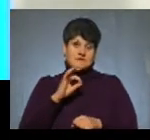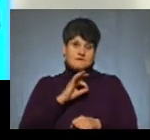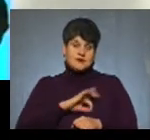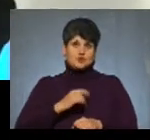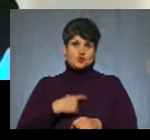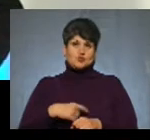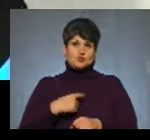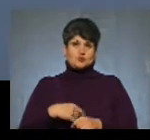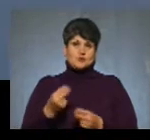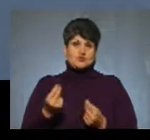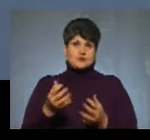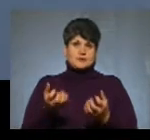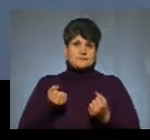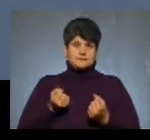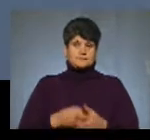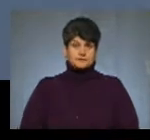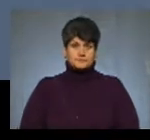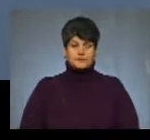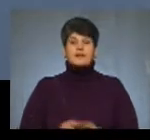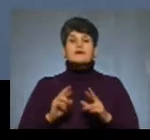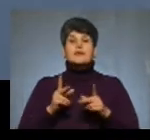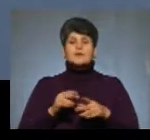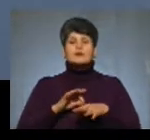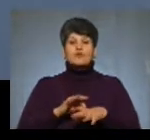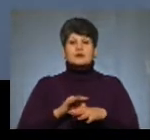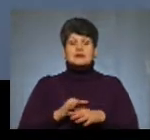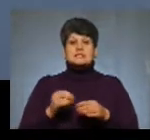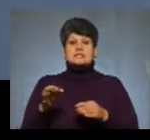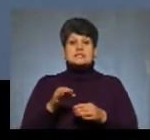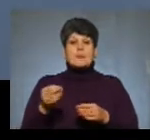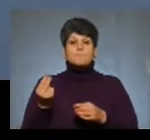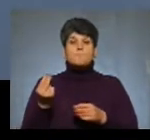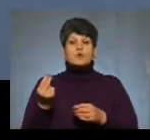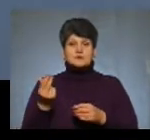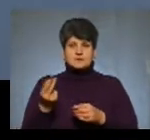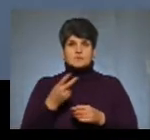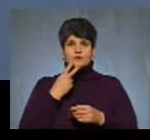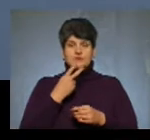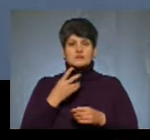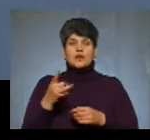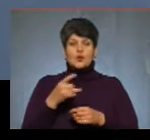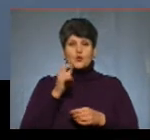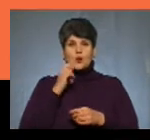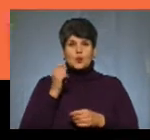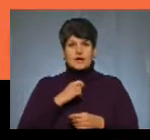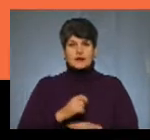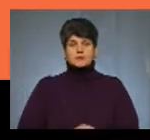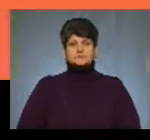власних потреб в грошовій формі. Як відбувається монетизація субсидій у регіонах України, пропоную переглянути сюжет наших